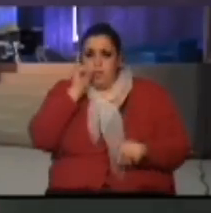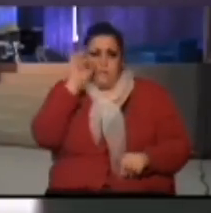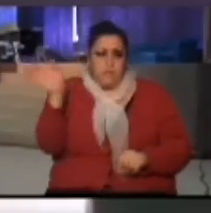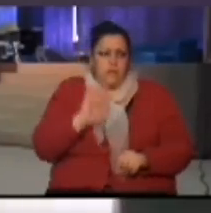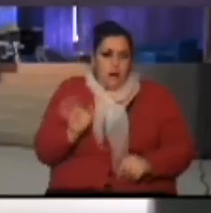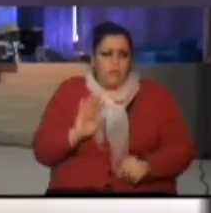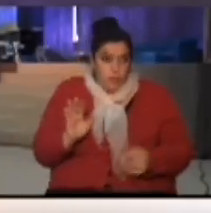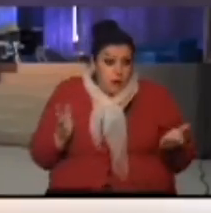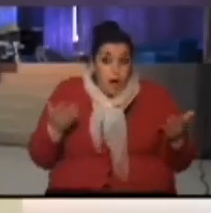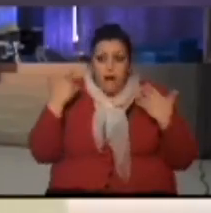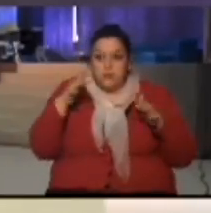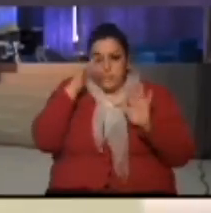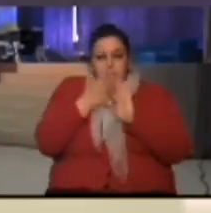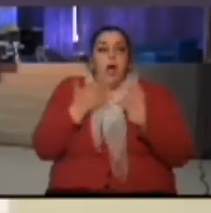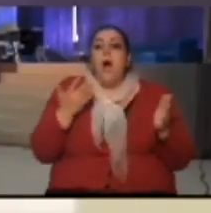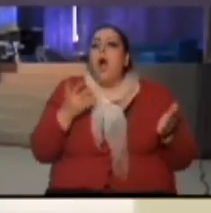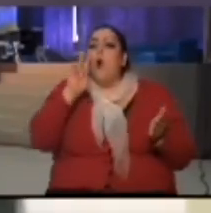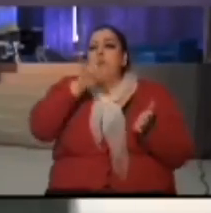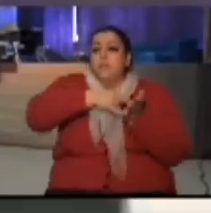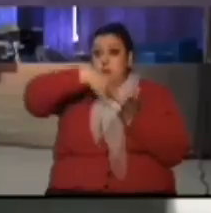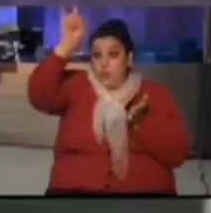թույլ տուր ասեմ, ով որ վերցրեց սա իրանն է լինելու,